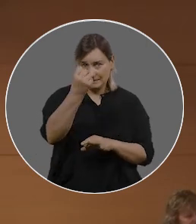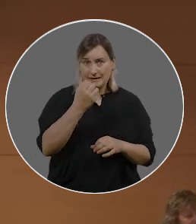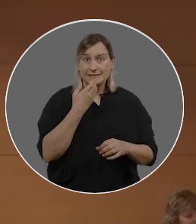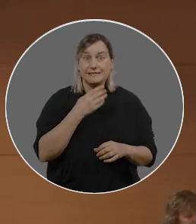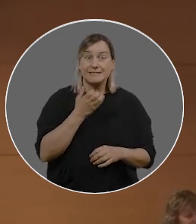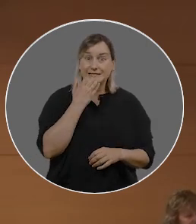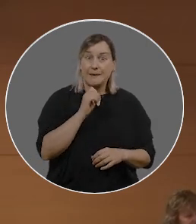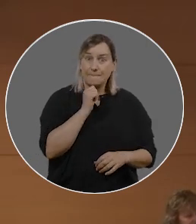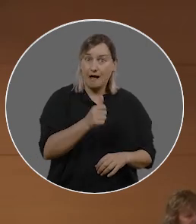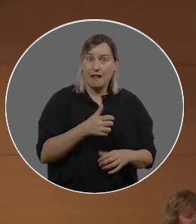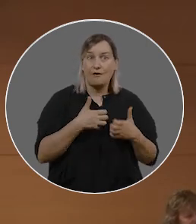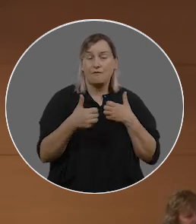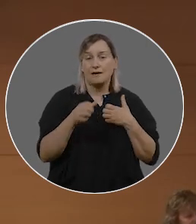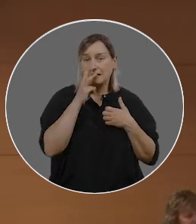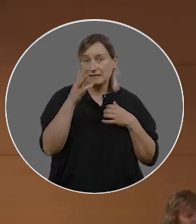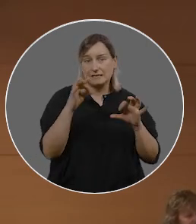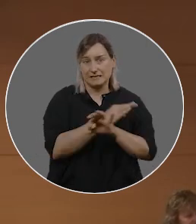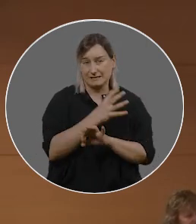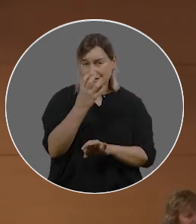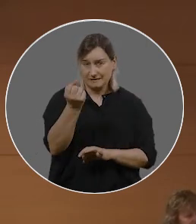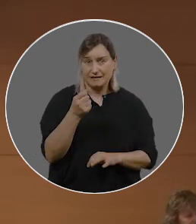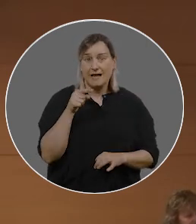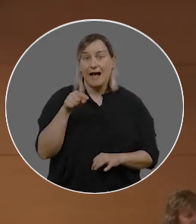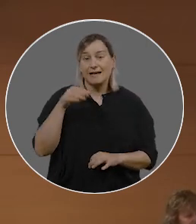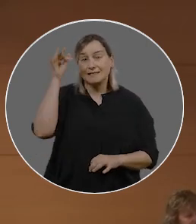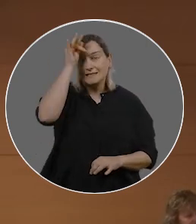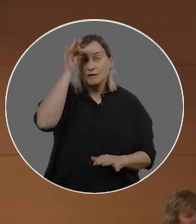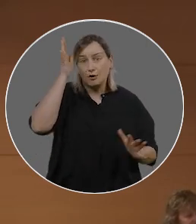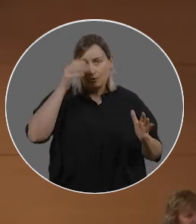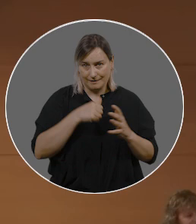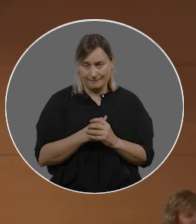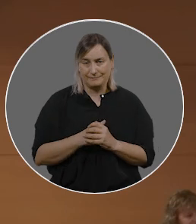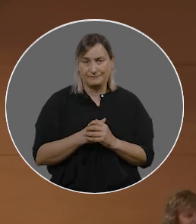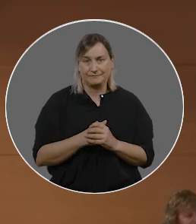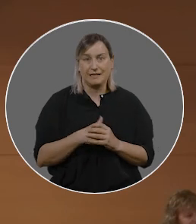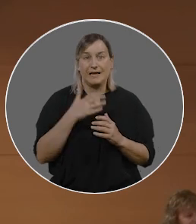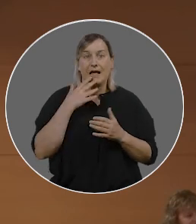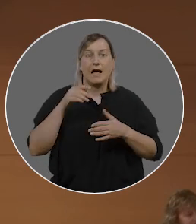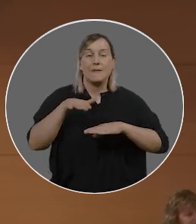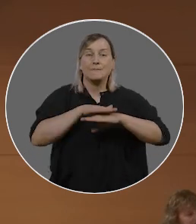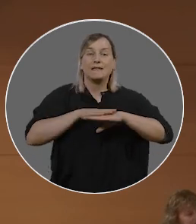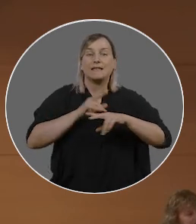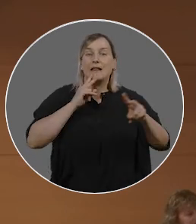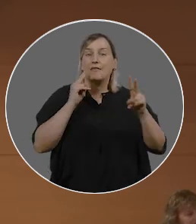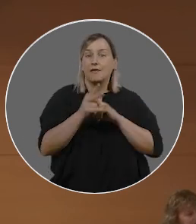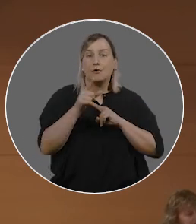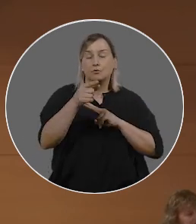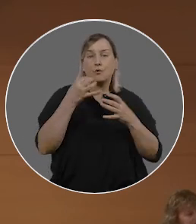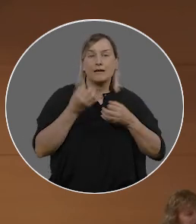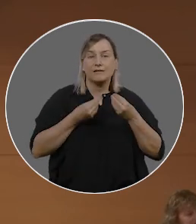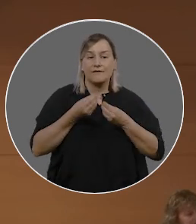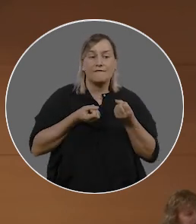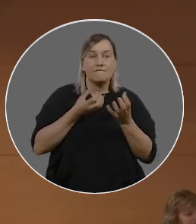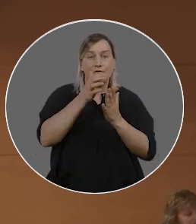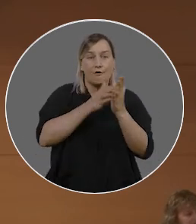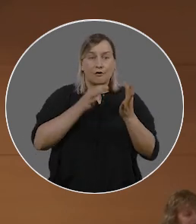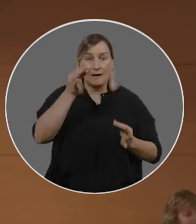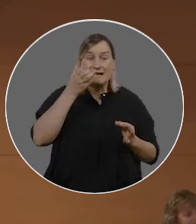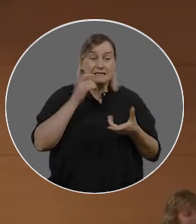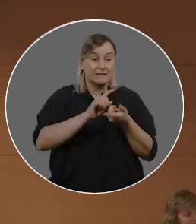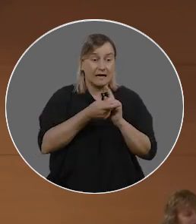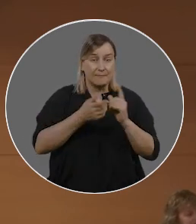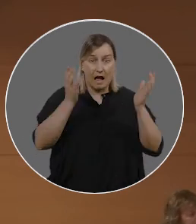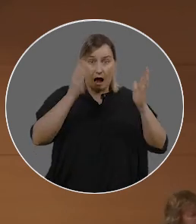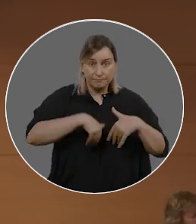3 anys. O sigui, el tens malament, no t'hauria de durar 3 anys. Aquesta seria la teoria. Clar. És a dir, el Ministeri diu que has de fer informes, si no